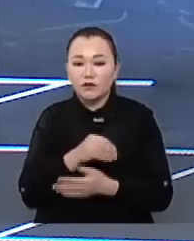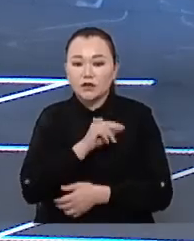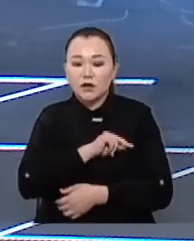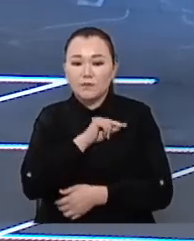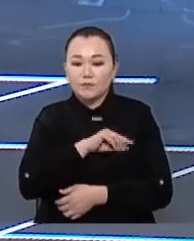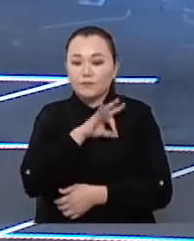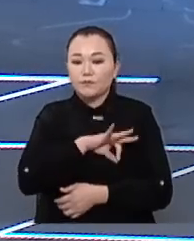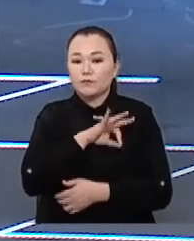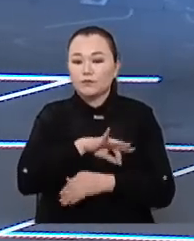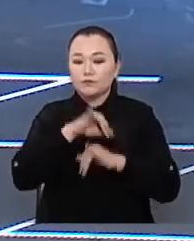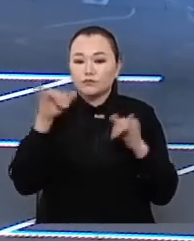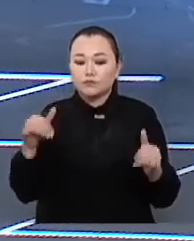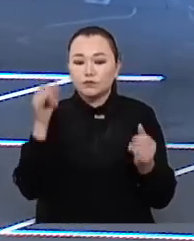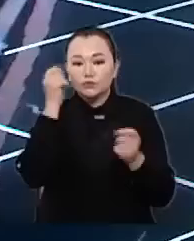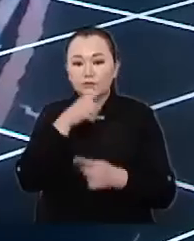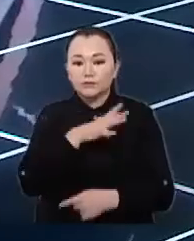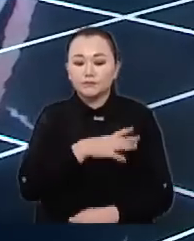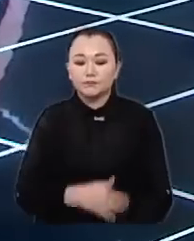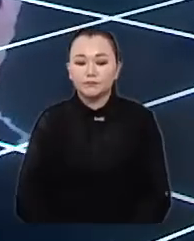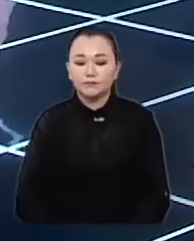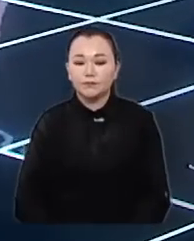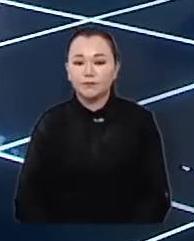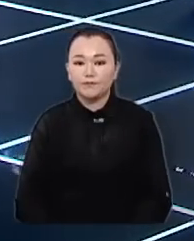асыра пайдаланғаны анықталды.